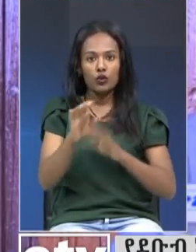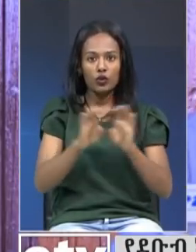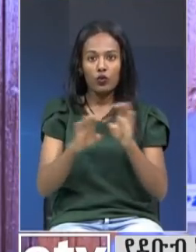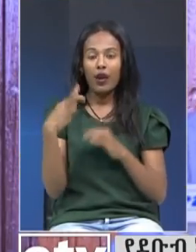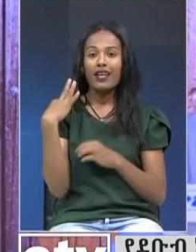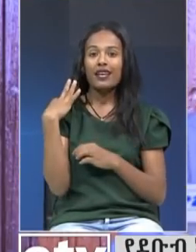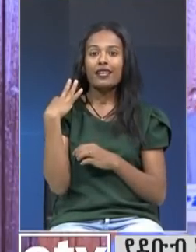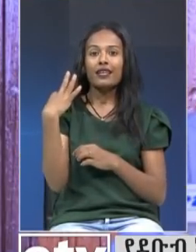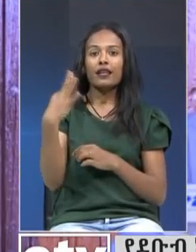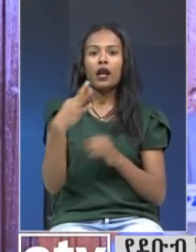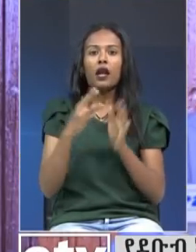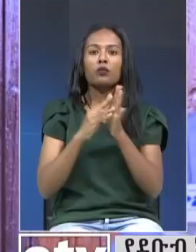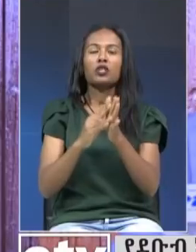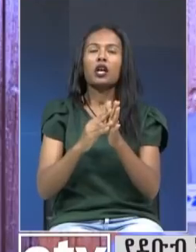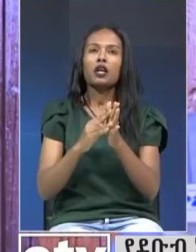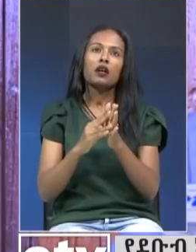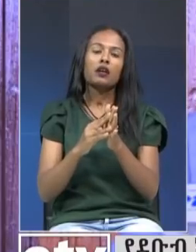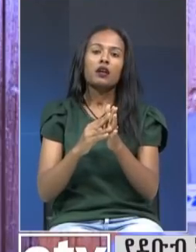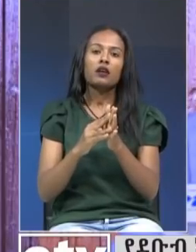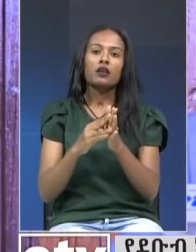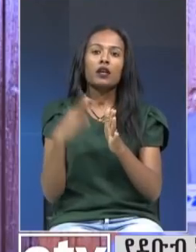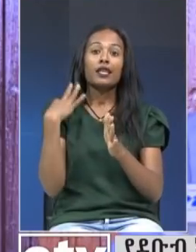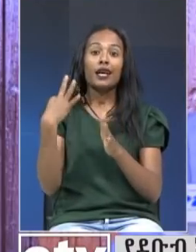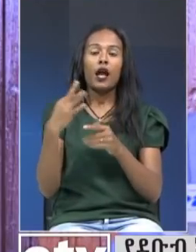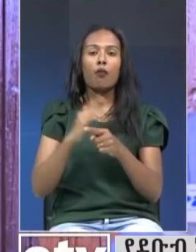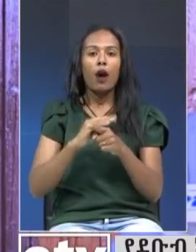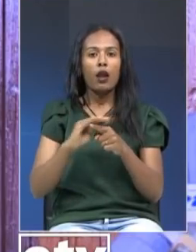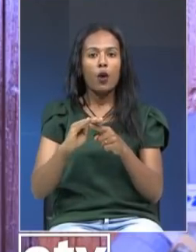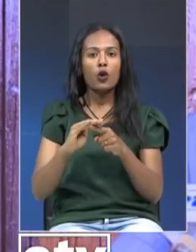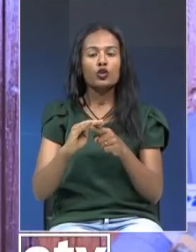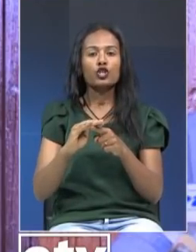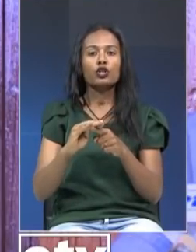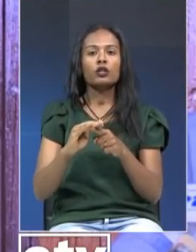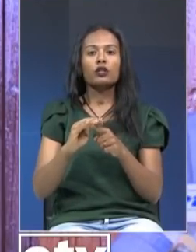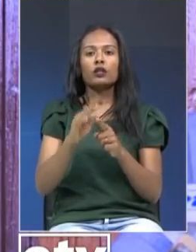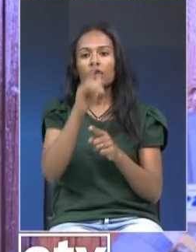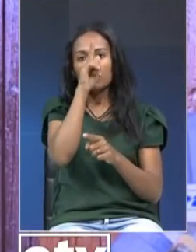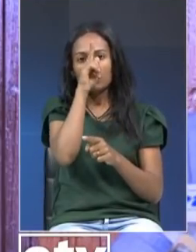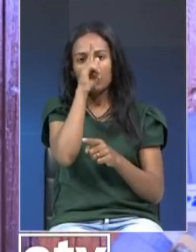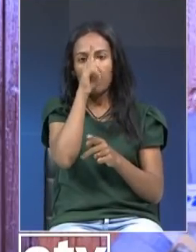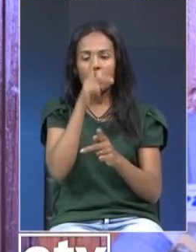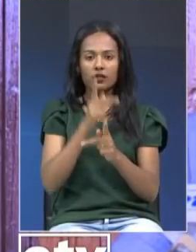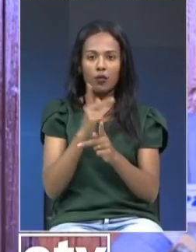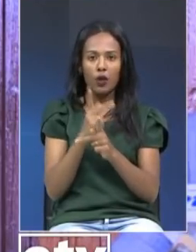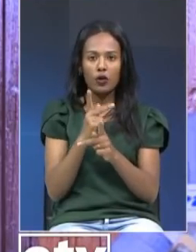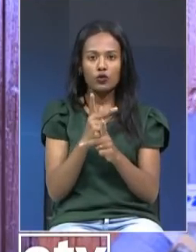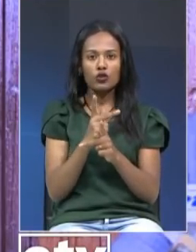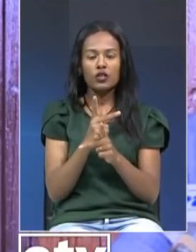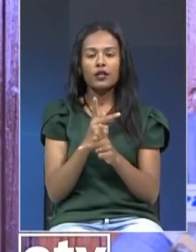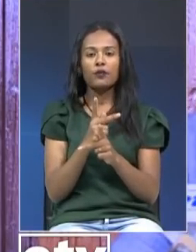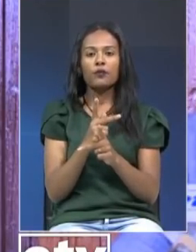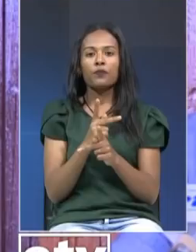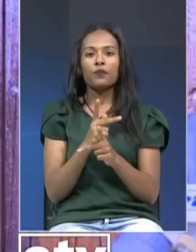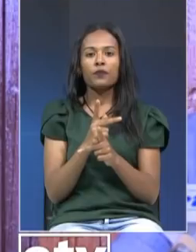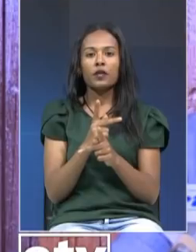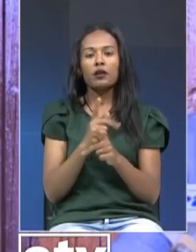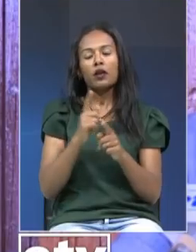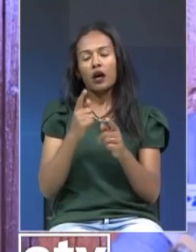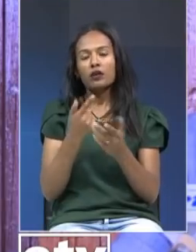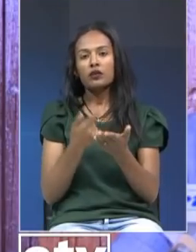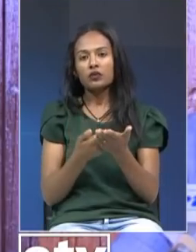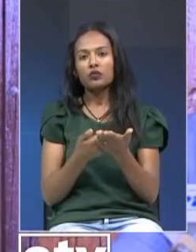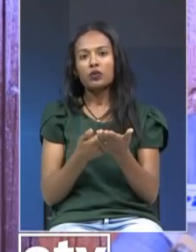የጤና ለምሳሌ የጤና ባለሙያዎችን፣ የጸጥታ አስከባሪዎችን እና እንደዚሁ